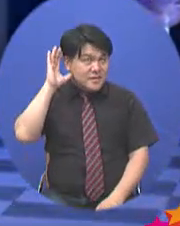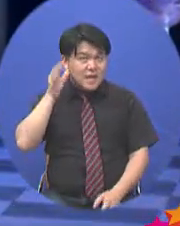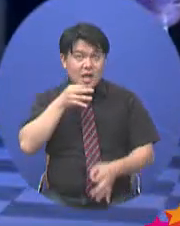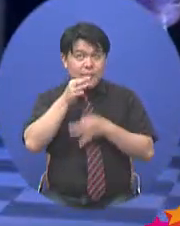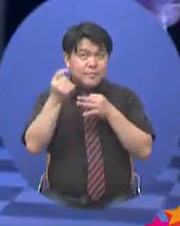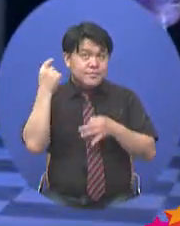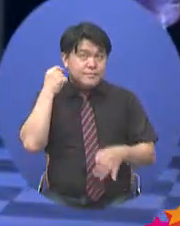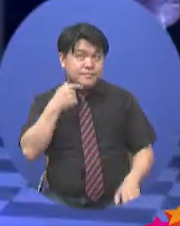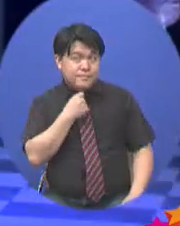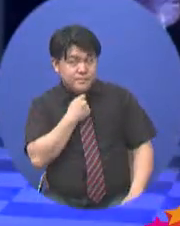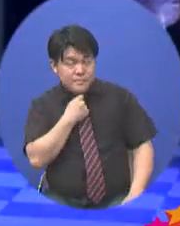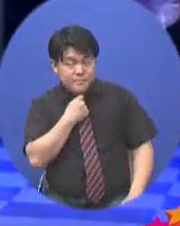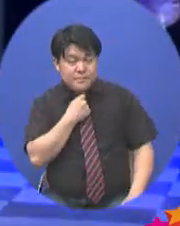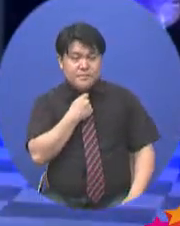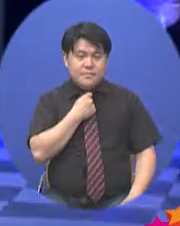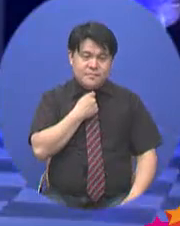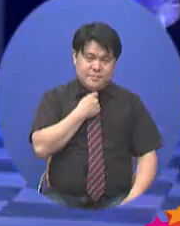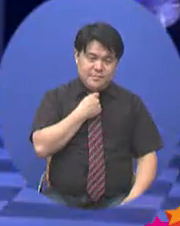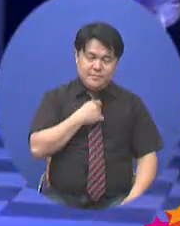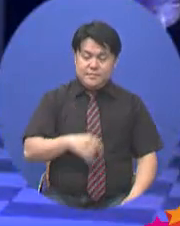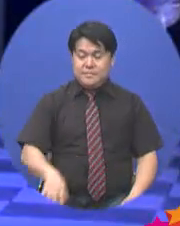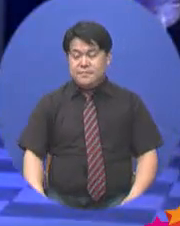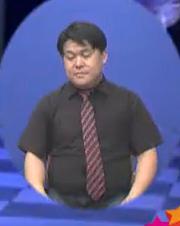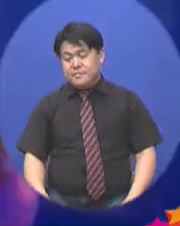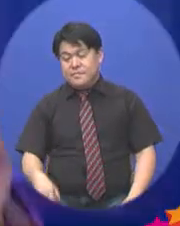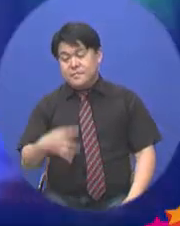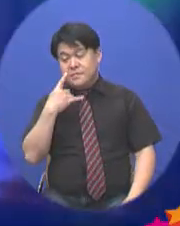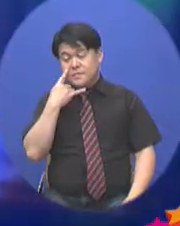그 목소리